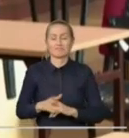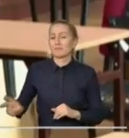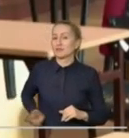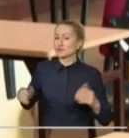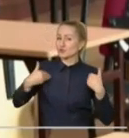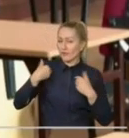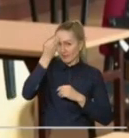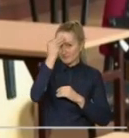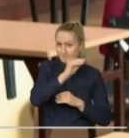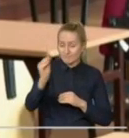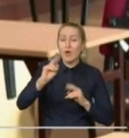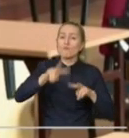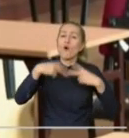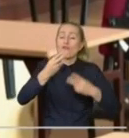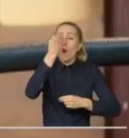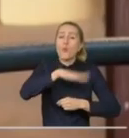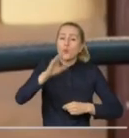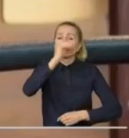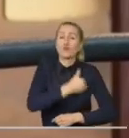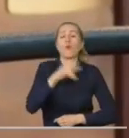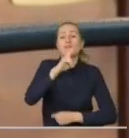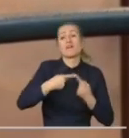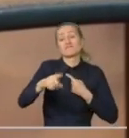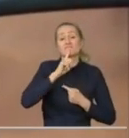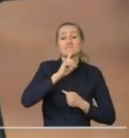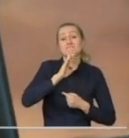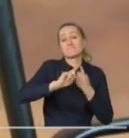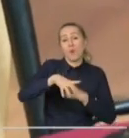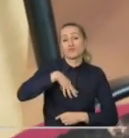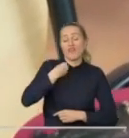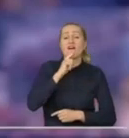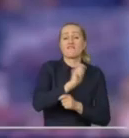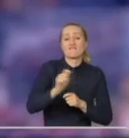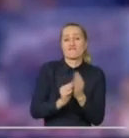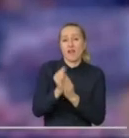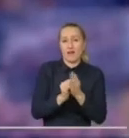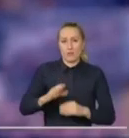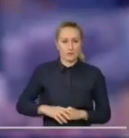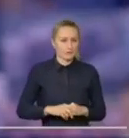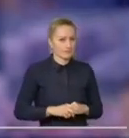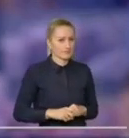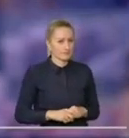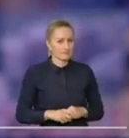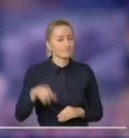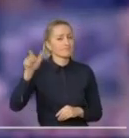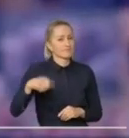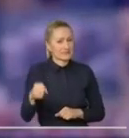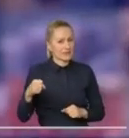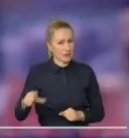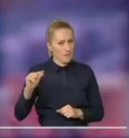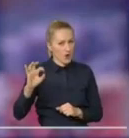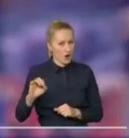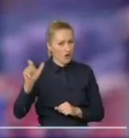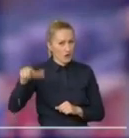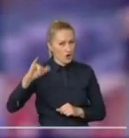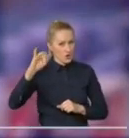że najwcześniej o powrocie uczniów do szkół można mówić za miesiąc po świętach Wielkiej Nocy. Były senator Platformy Obywatelskiej Józef